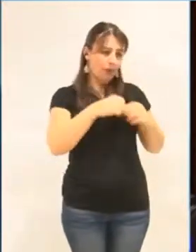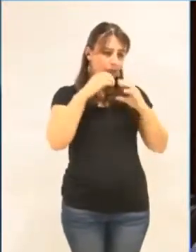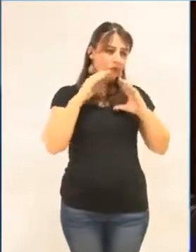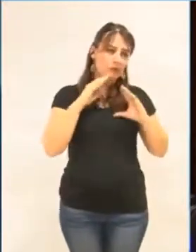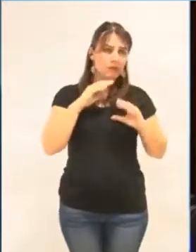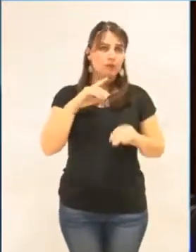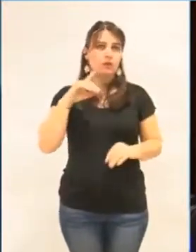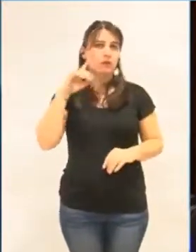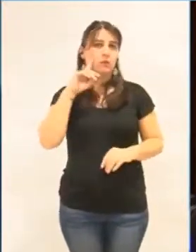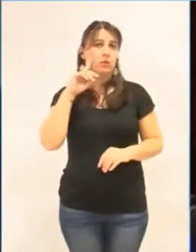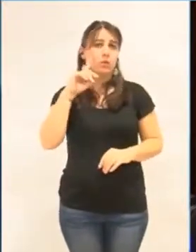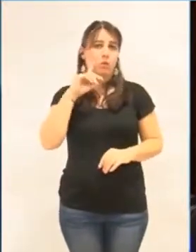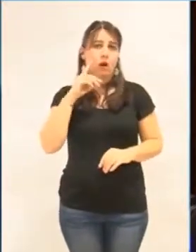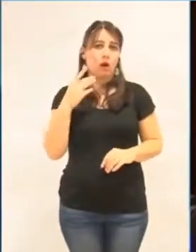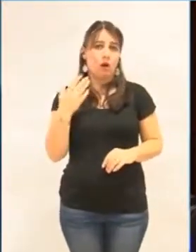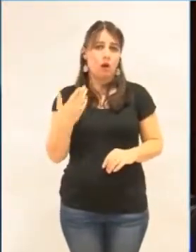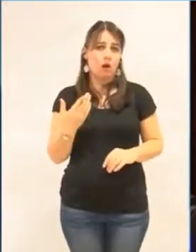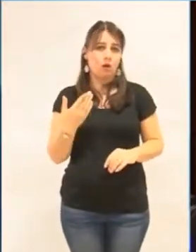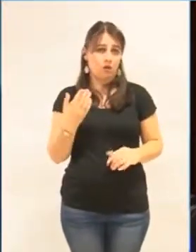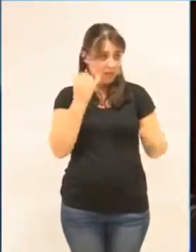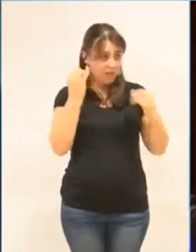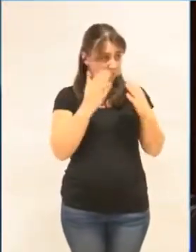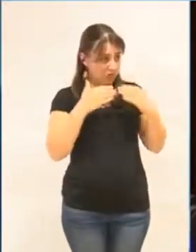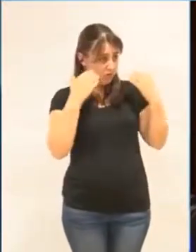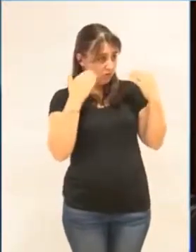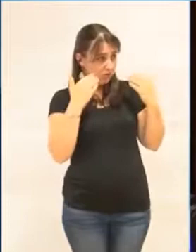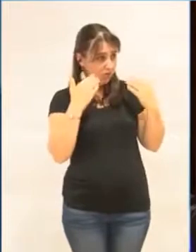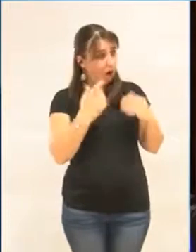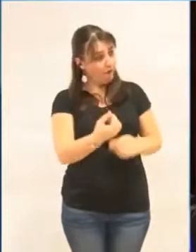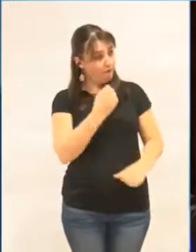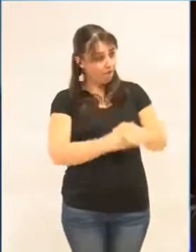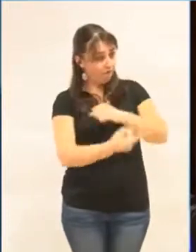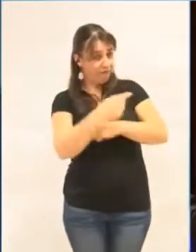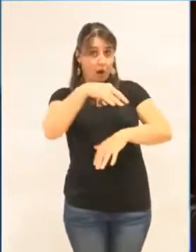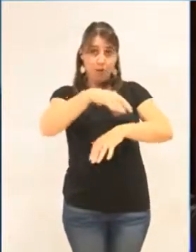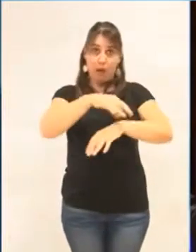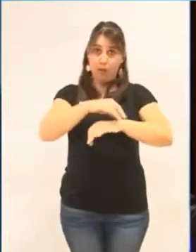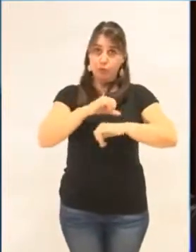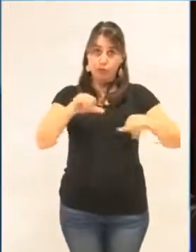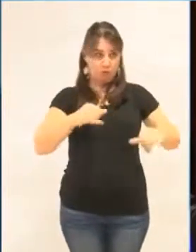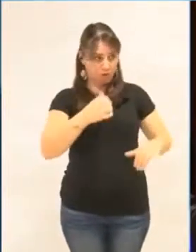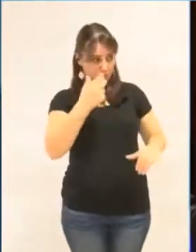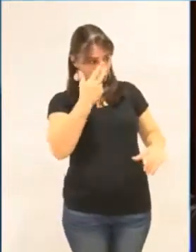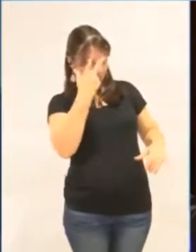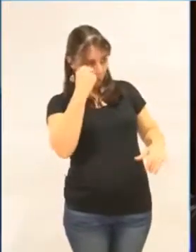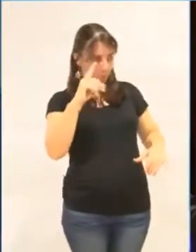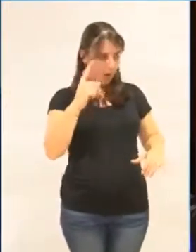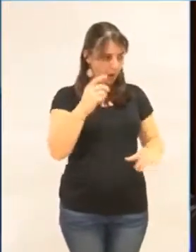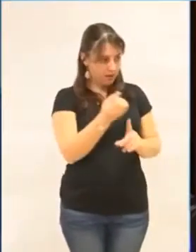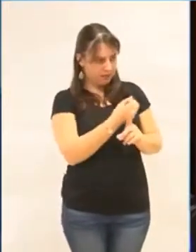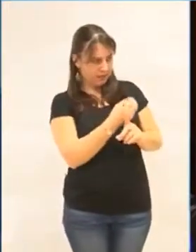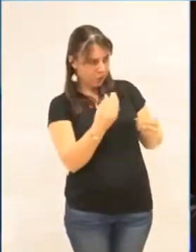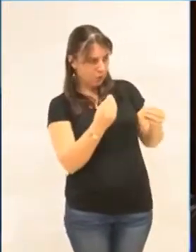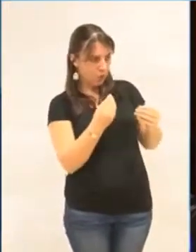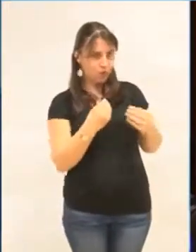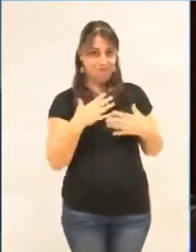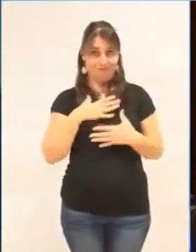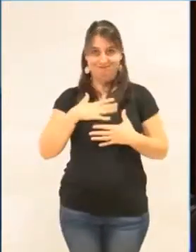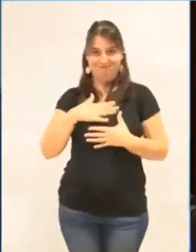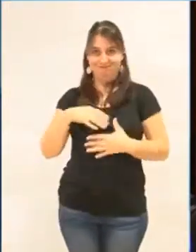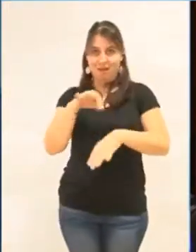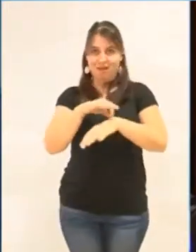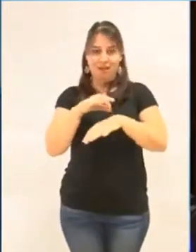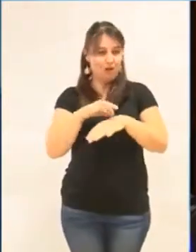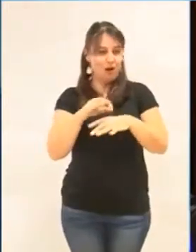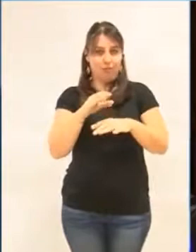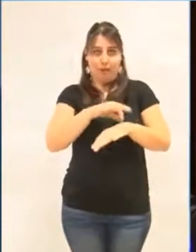sinon, ça relèverait d'une pathologie que je ne comprends pas. Le plaisir de se retrouver dans cette situation-là pour un élu